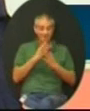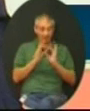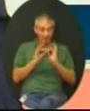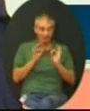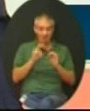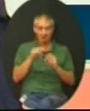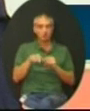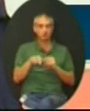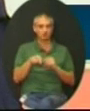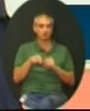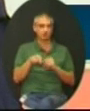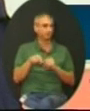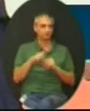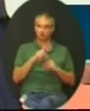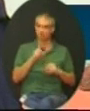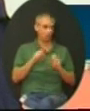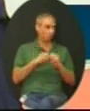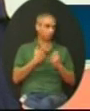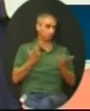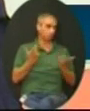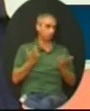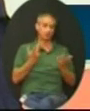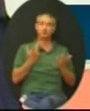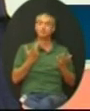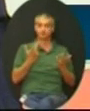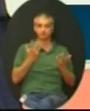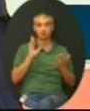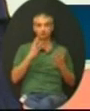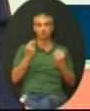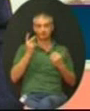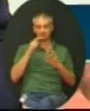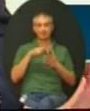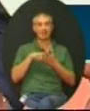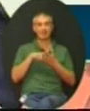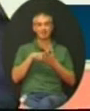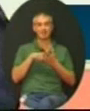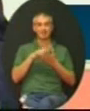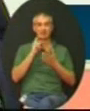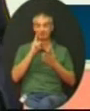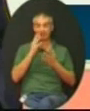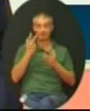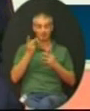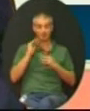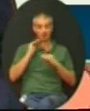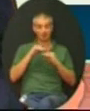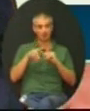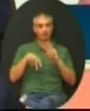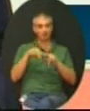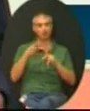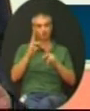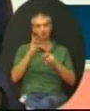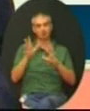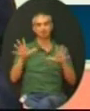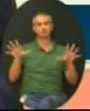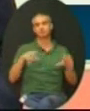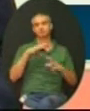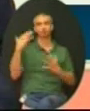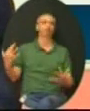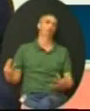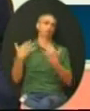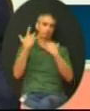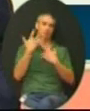התחלה של נגיעה בסוגיות האלה. זה לא שבור? הרבה פעמים, יש דברים שצריך לתקן, אבל ככל שאתה נוגע בזה יותר, אתה בעצם מושך את כל האש